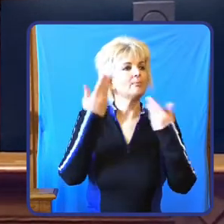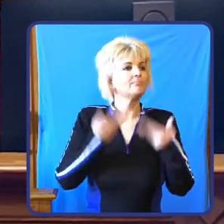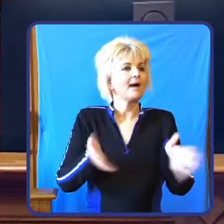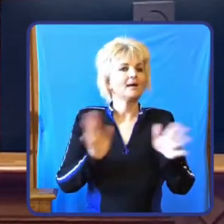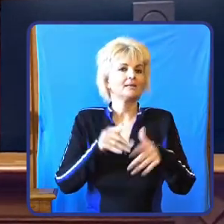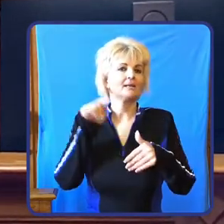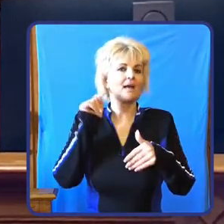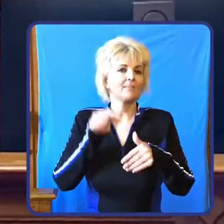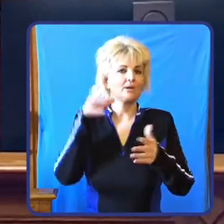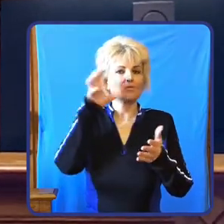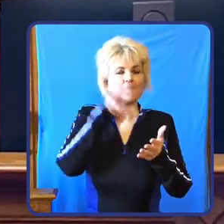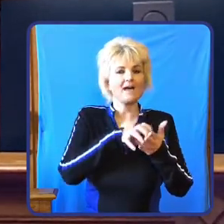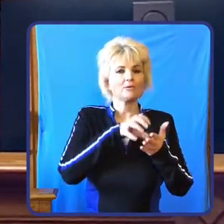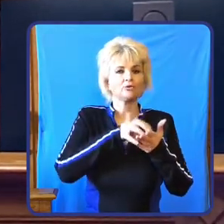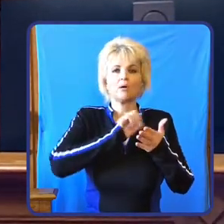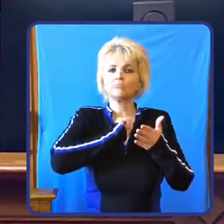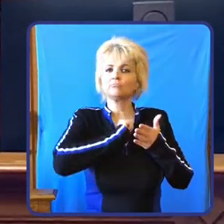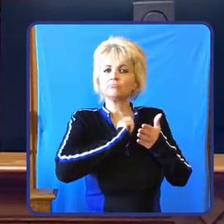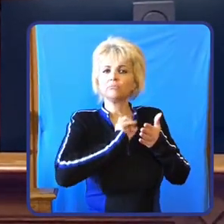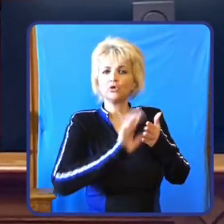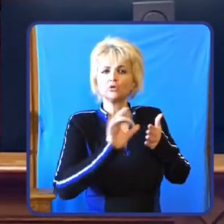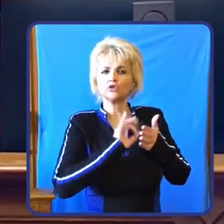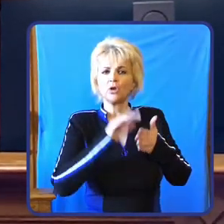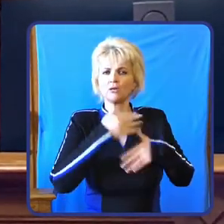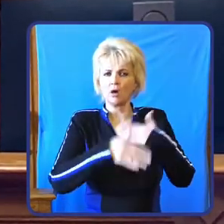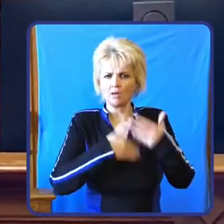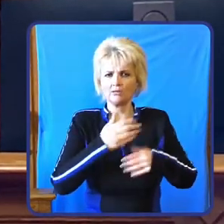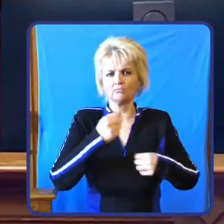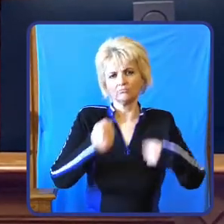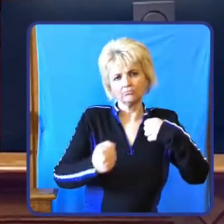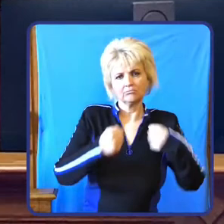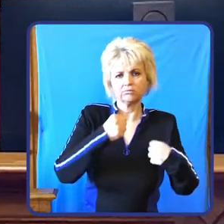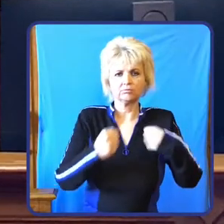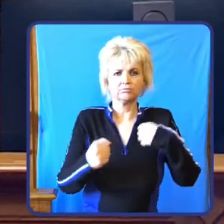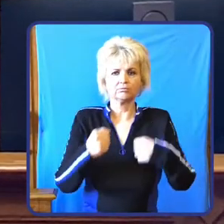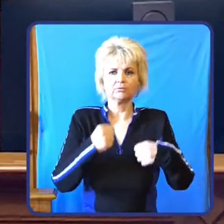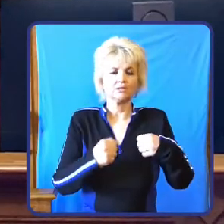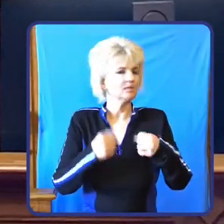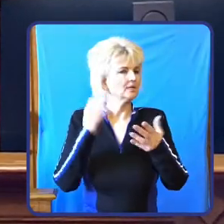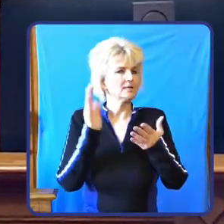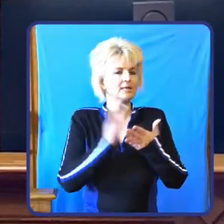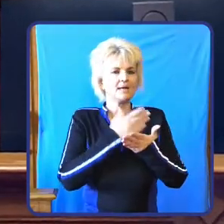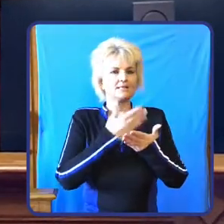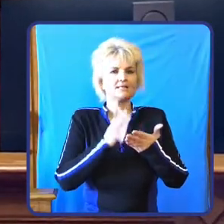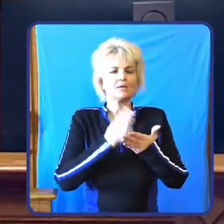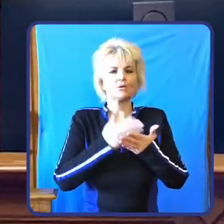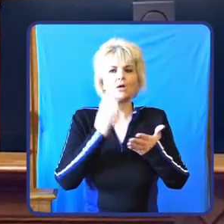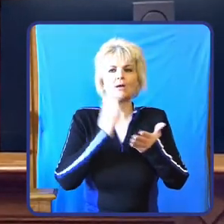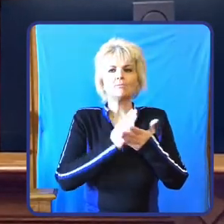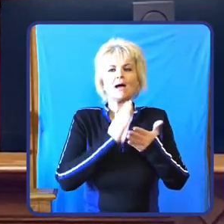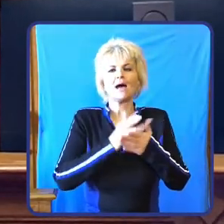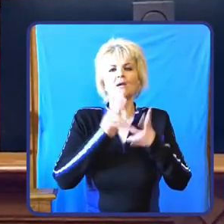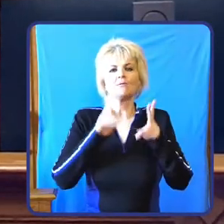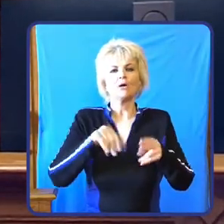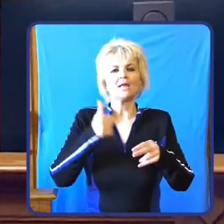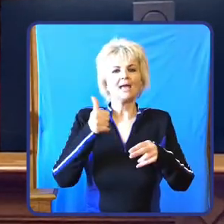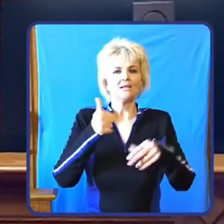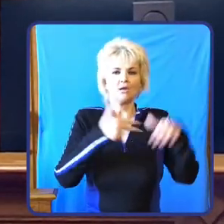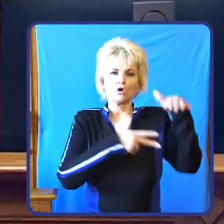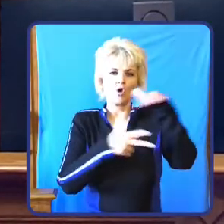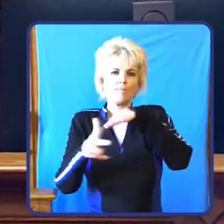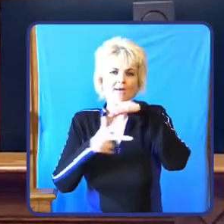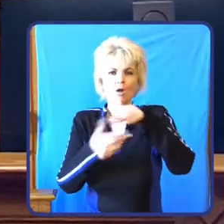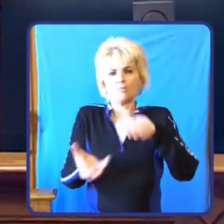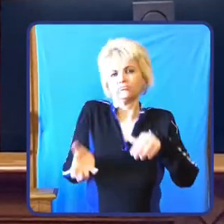ebben a városban randalírozik, és ráadásul viszonylag egyszerű dolog, mert szerencsére már a Szerencsé utcai körforgalomban van egy kameránk